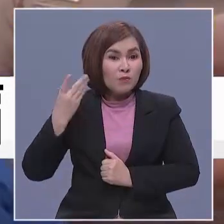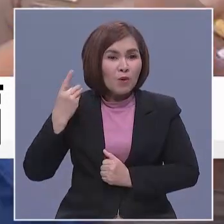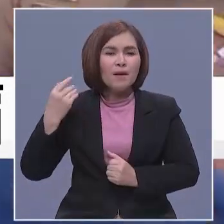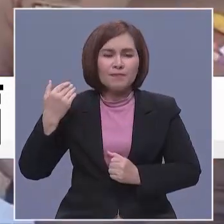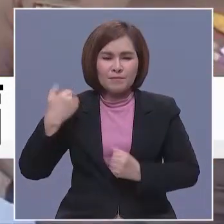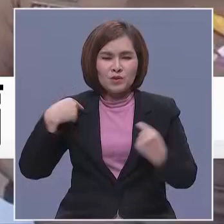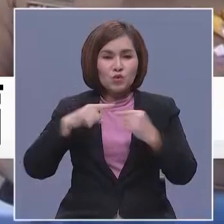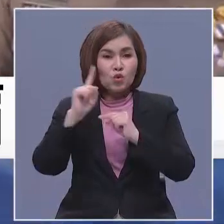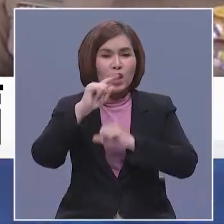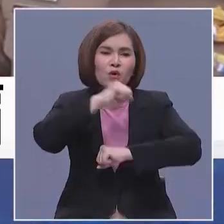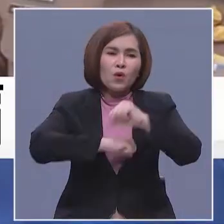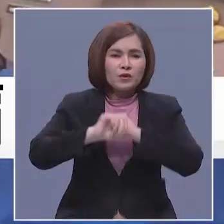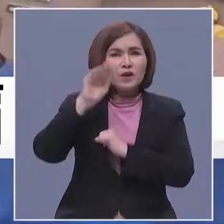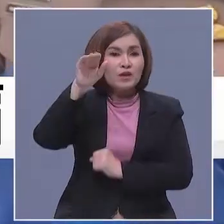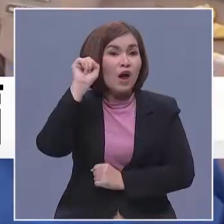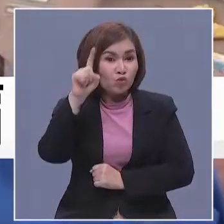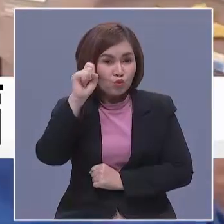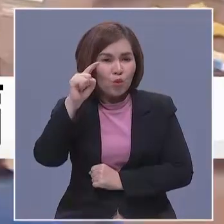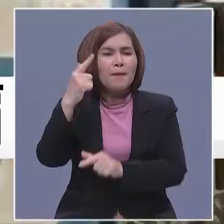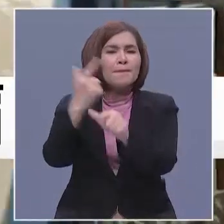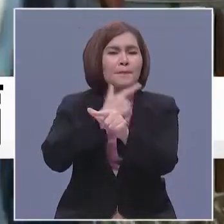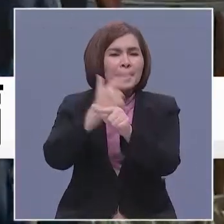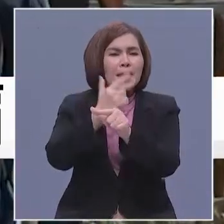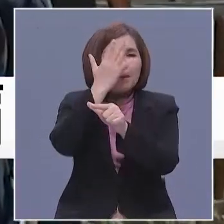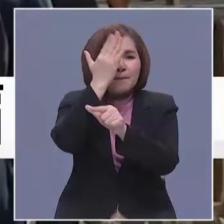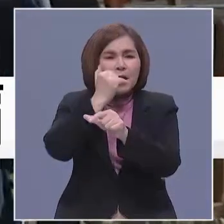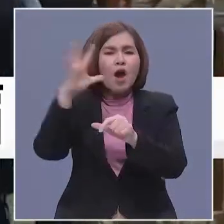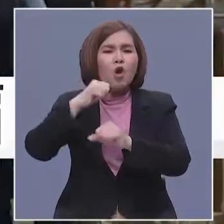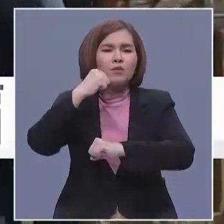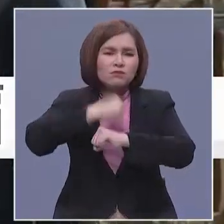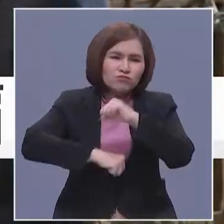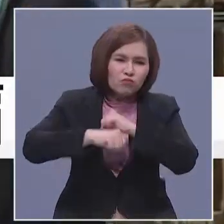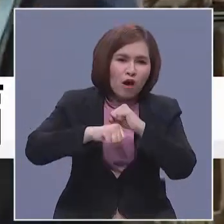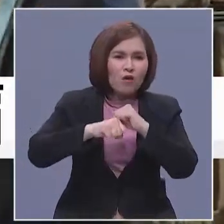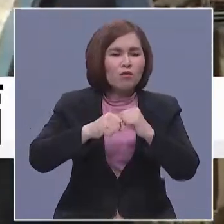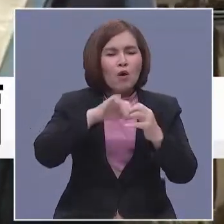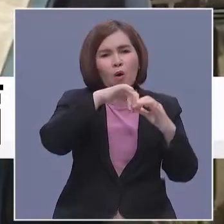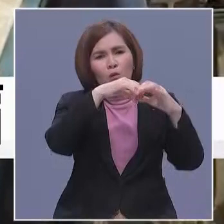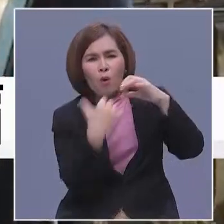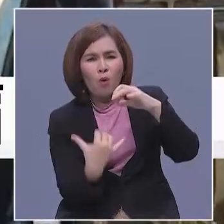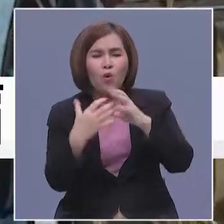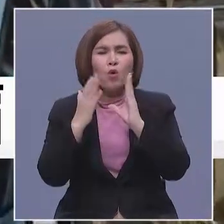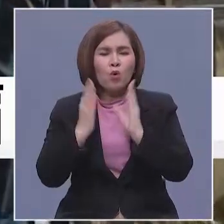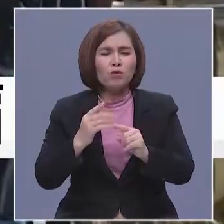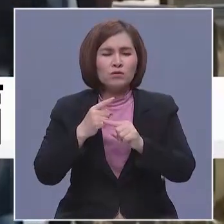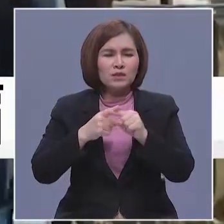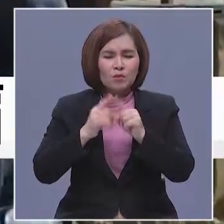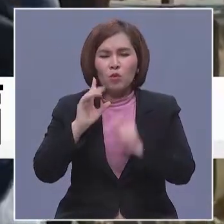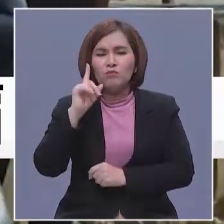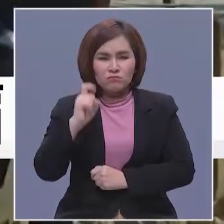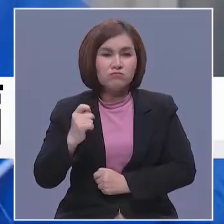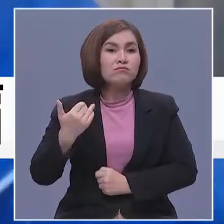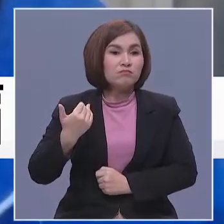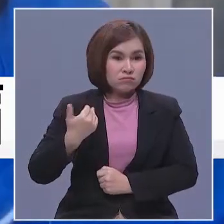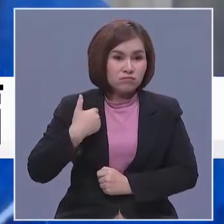อขนาดใหญ่ของสะพานสร้างทางด่วนค่ะซึ่งเป็นเหล็กแบบก่อสร้างตกลงมาทับคนงานก่อสร้างจนเป็นเหตุให้มีผู้เสียชีวิต1คน